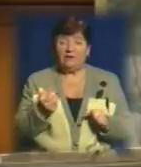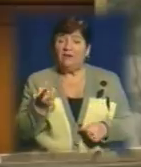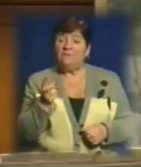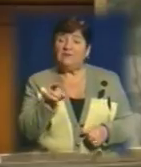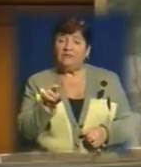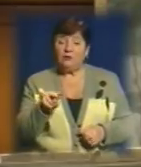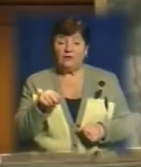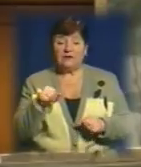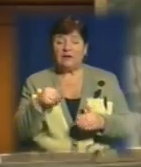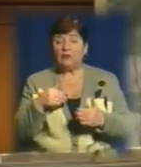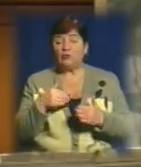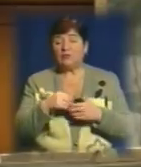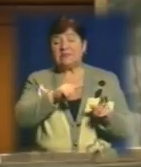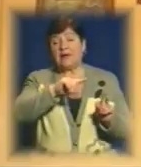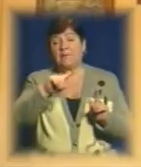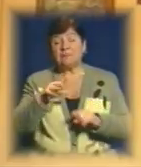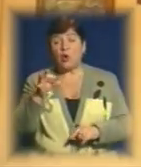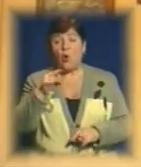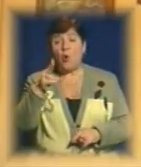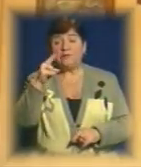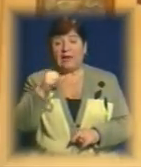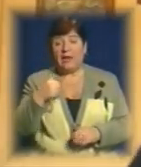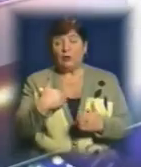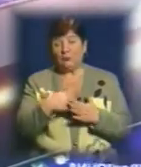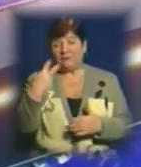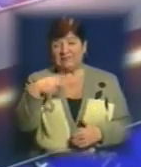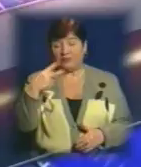люди Василі» можна в Атріумі Закарпатської ОДА до 20 січня.